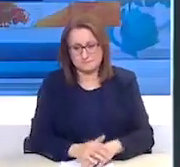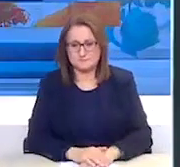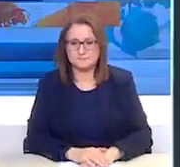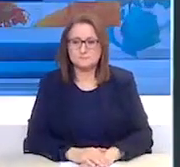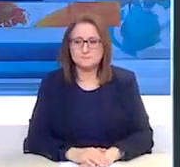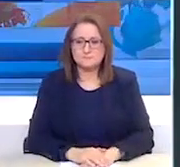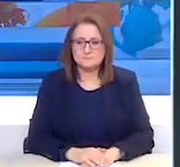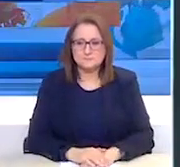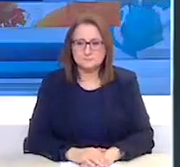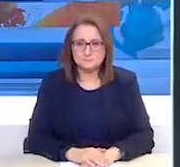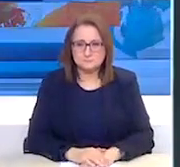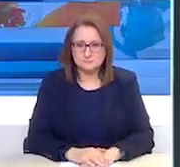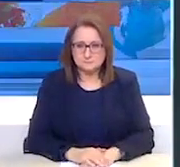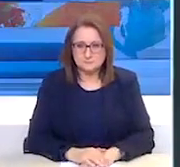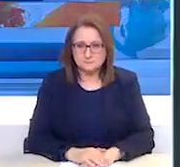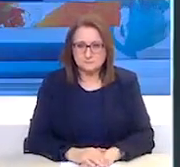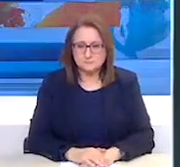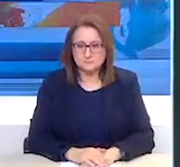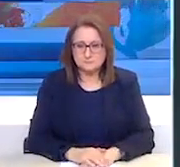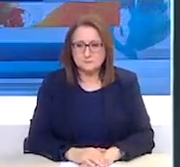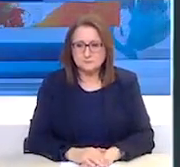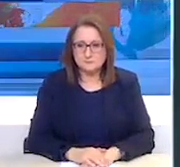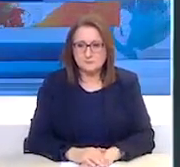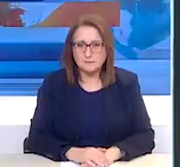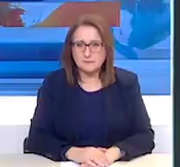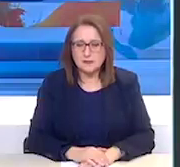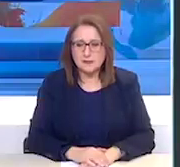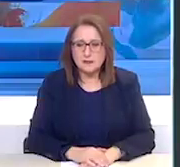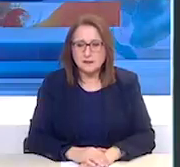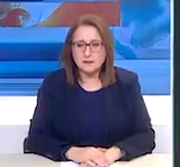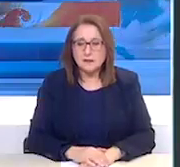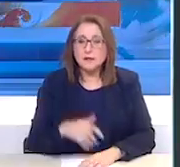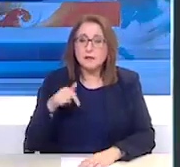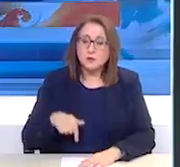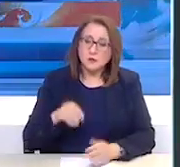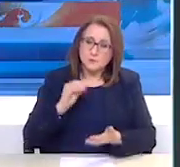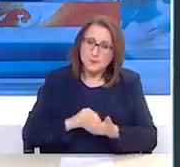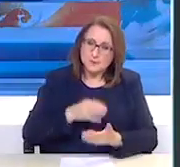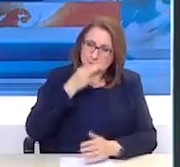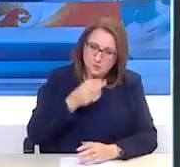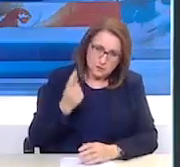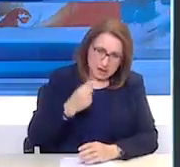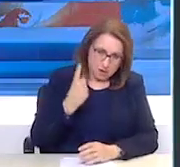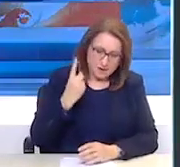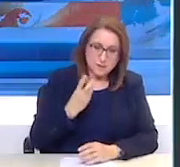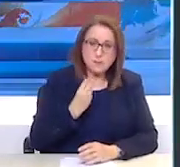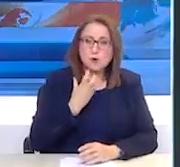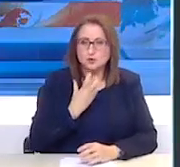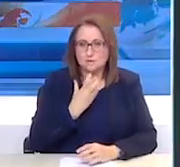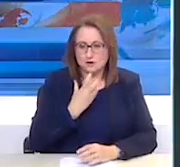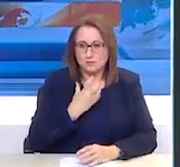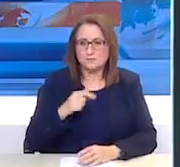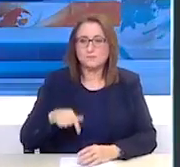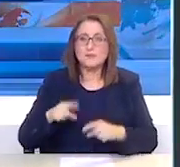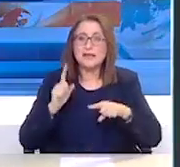Τέλος, είμαι αναγκασμένος και θα πρέπει να κάνω μια συγκεκριμένη αναφορά και να πιστήσω την προσοχή σε όλους. Ενώ η πλειοψηφία των